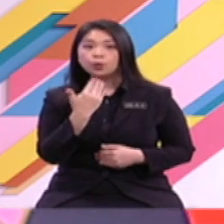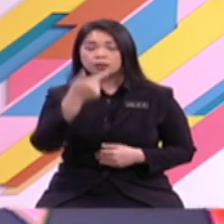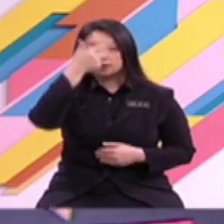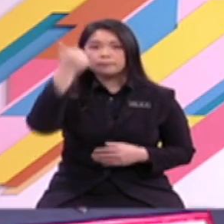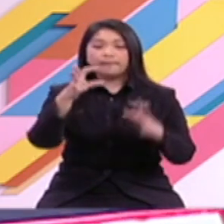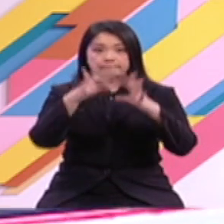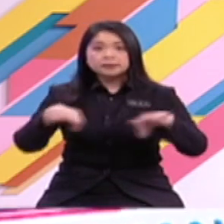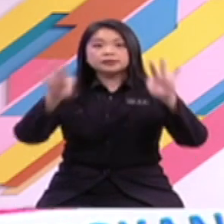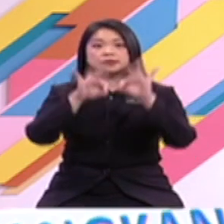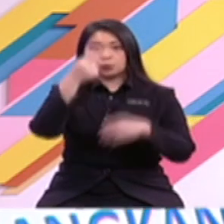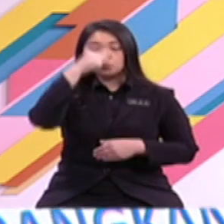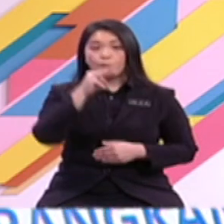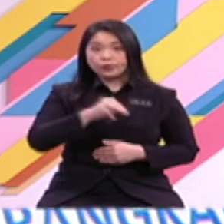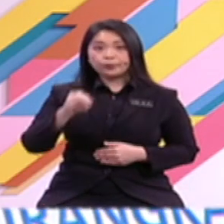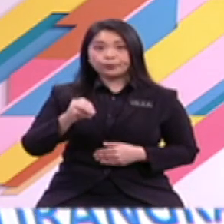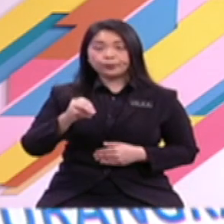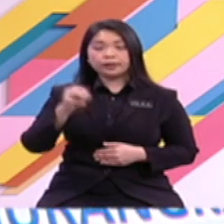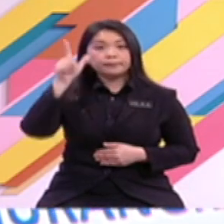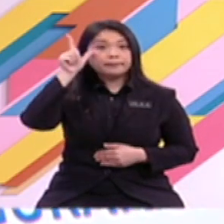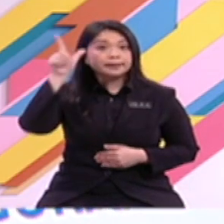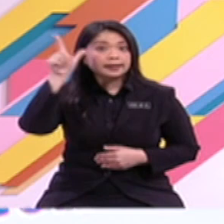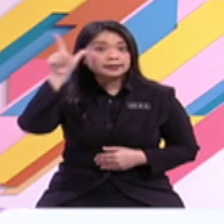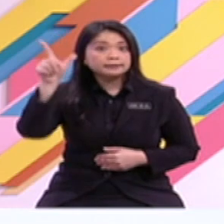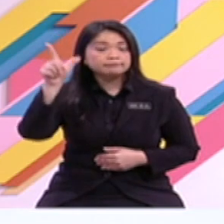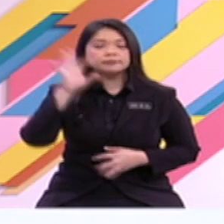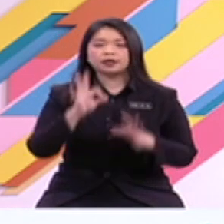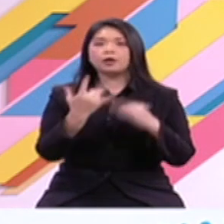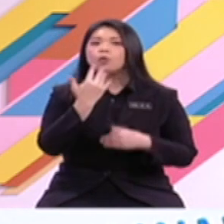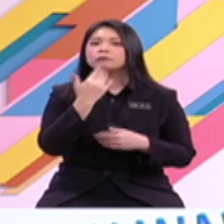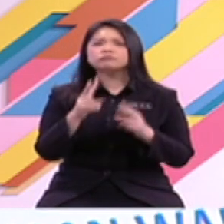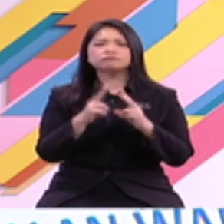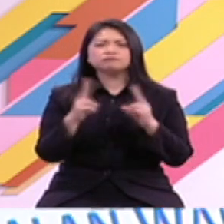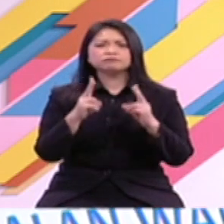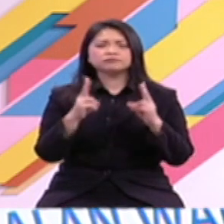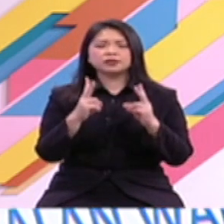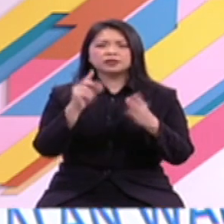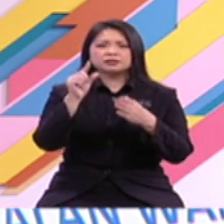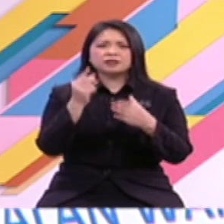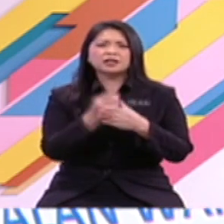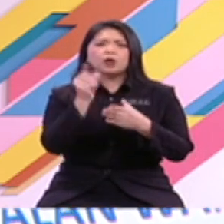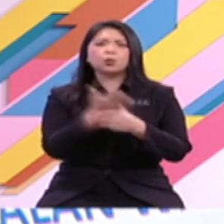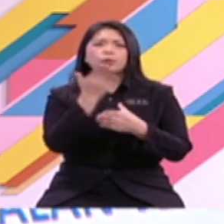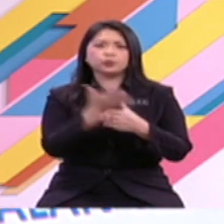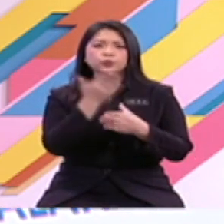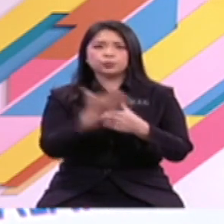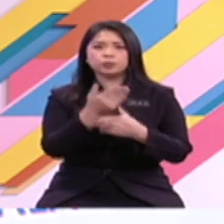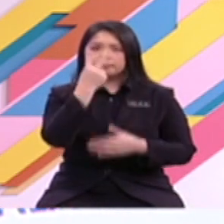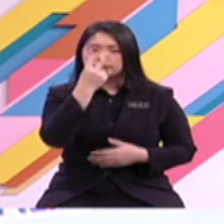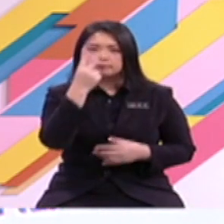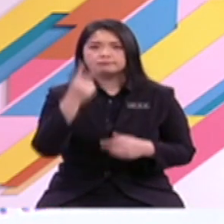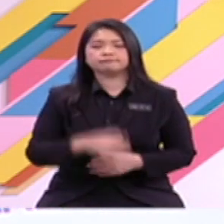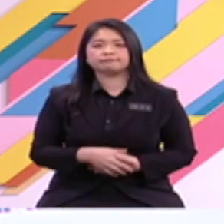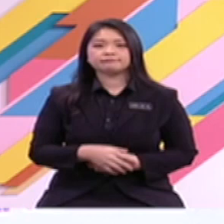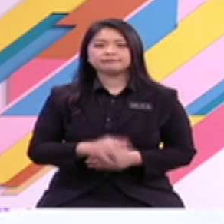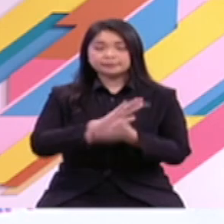murid-murid penglihatan karena kalau gitu banyak kalau tak bagus Oh sempat dia akan mengganggu pohon seribu batu saya punya